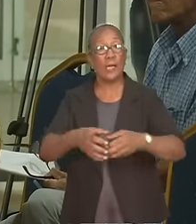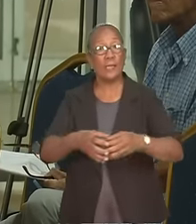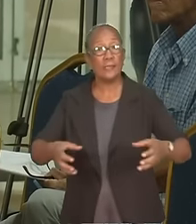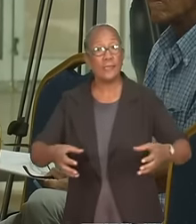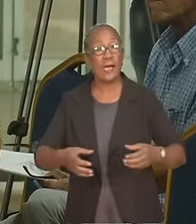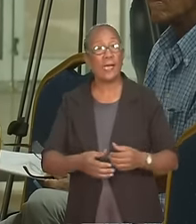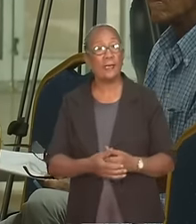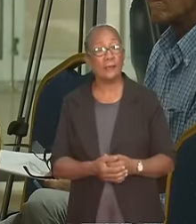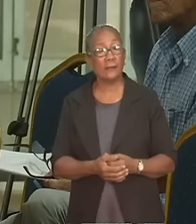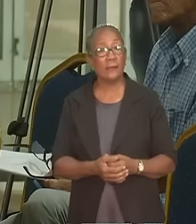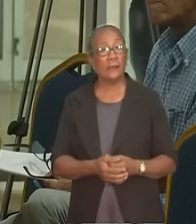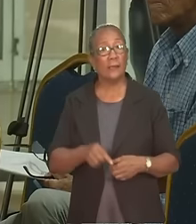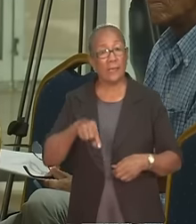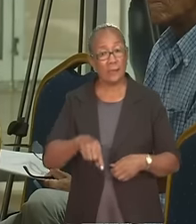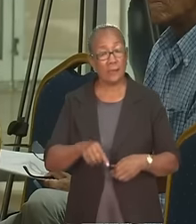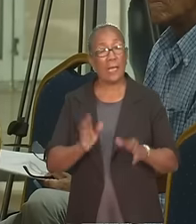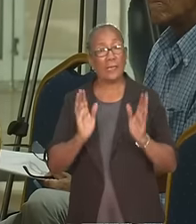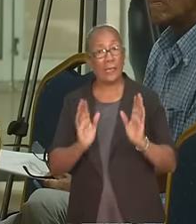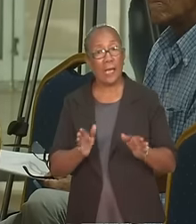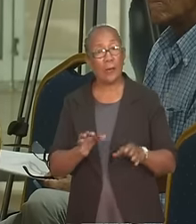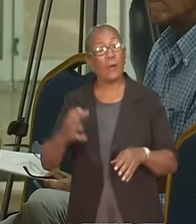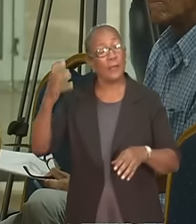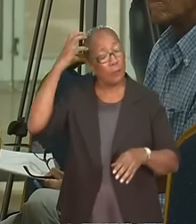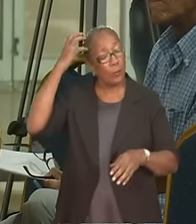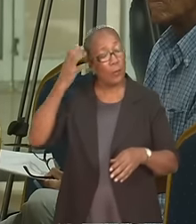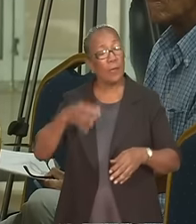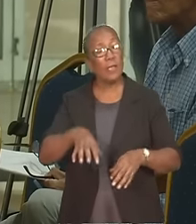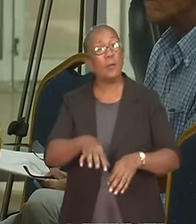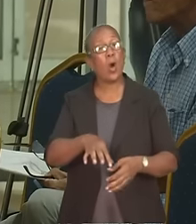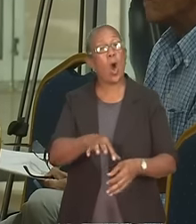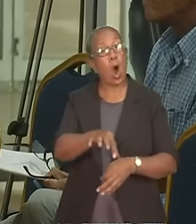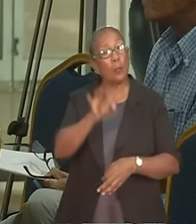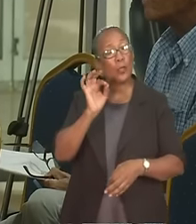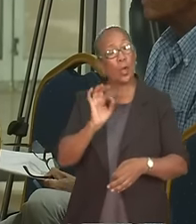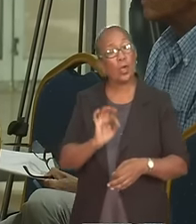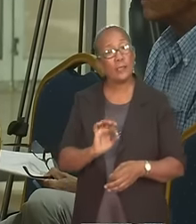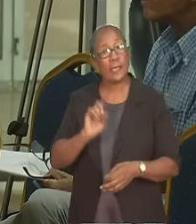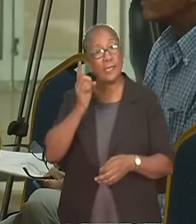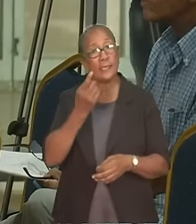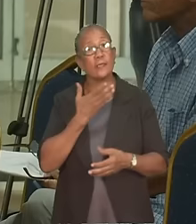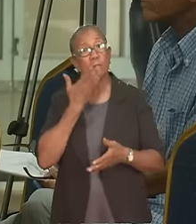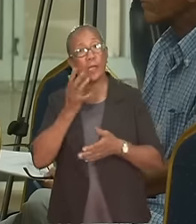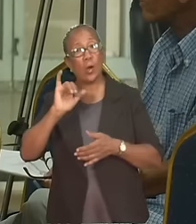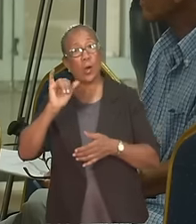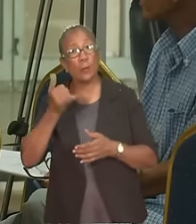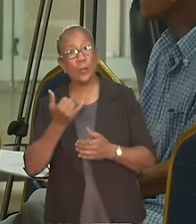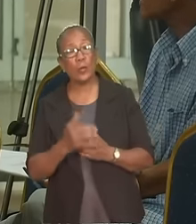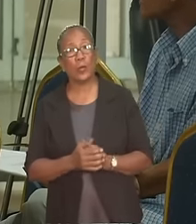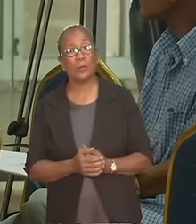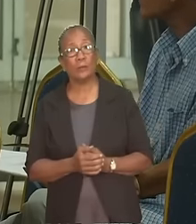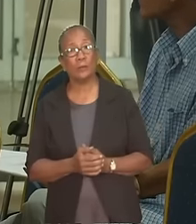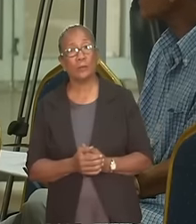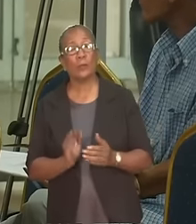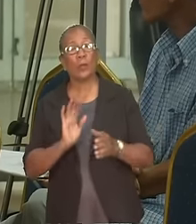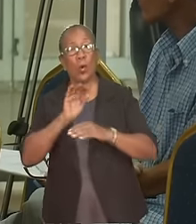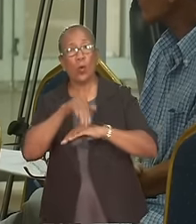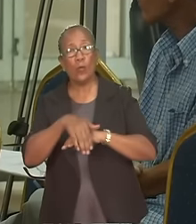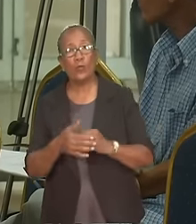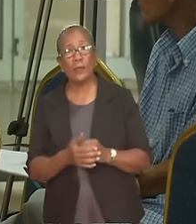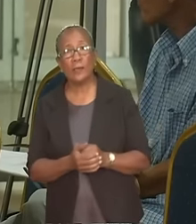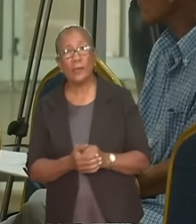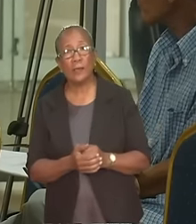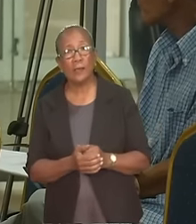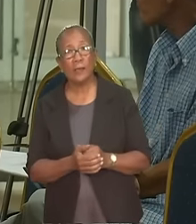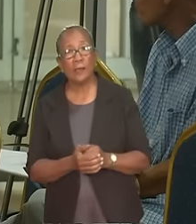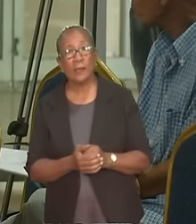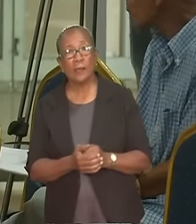plan om dit vraagstuk op te lossen? Kunt u uw eerste vraag even weer herhalen? Er circuleert een bericht met betrekking tot het